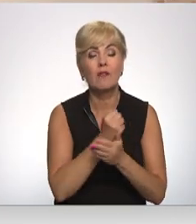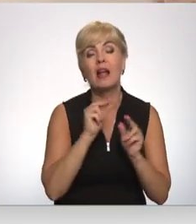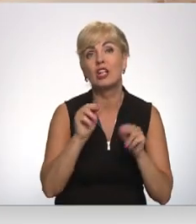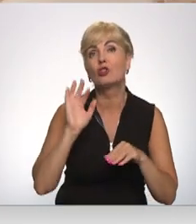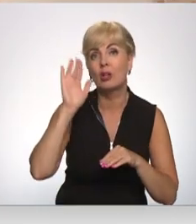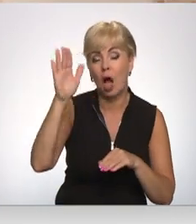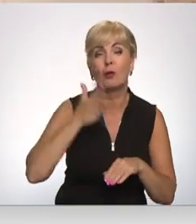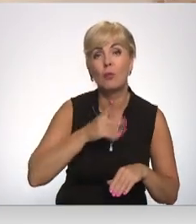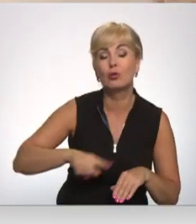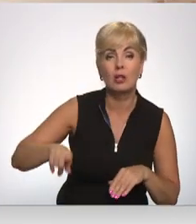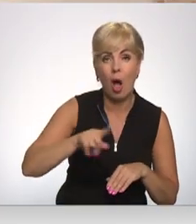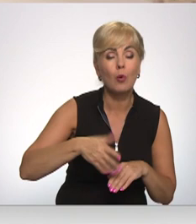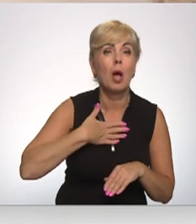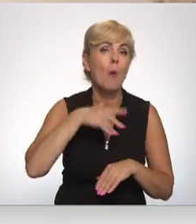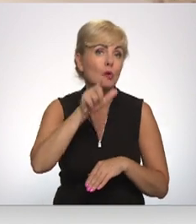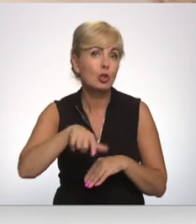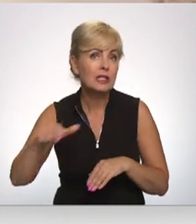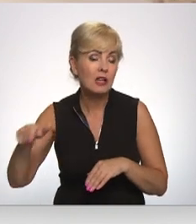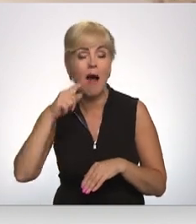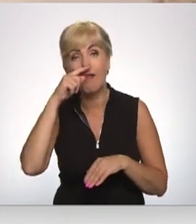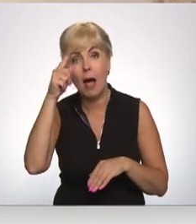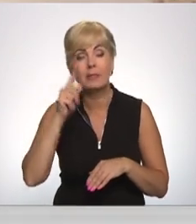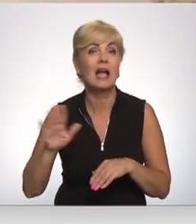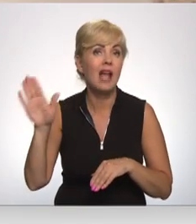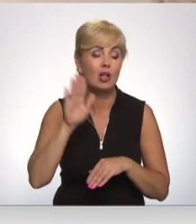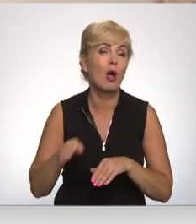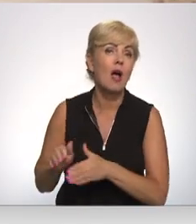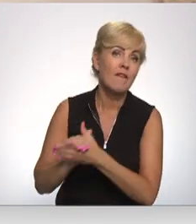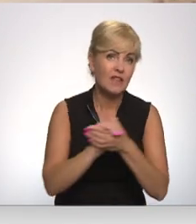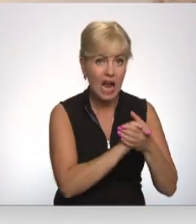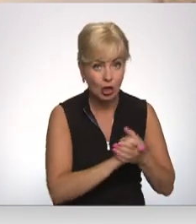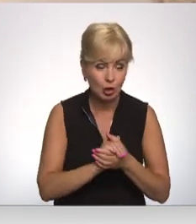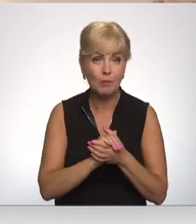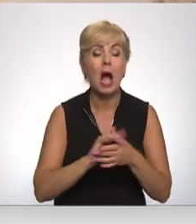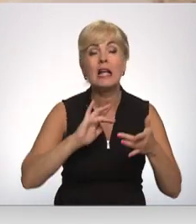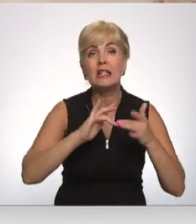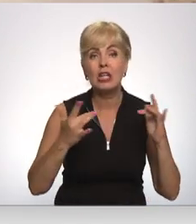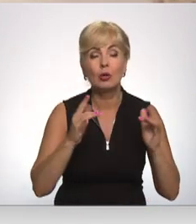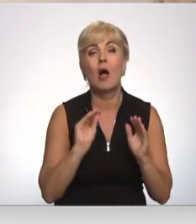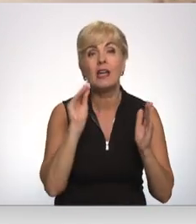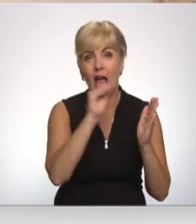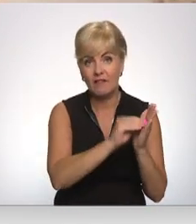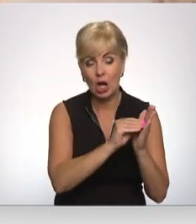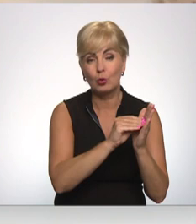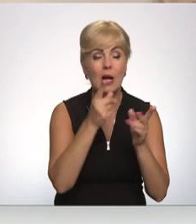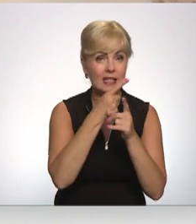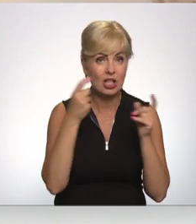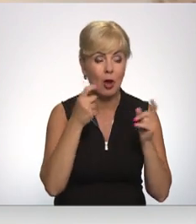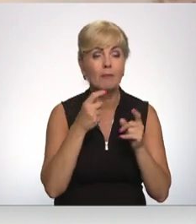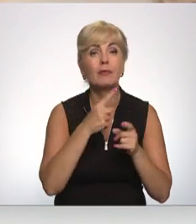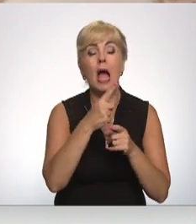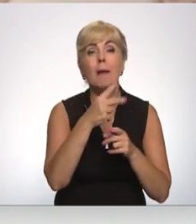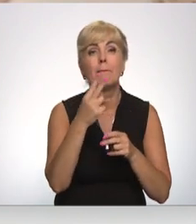mūsu nācijai, mūsu cilvēkiem. Tas ir lepnums un nacionālā vienotība. Sociālos tīklos visi ievieto ziņas. Messengerī